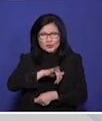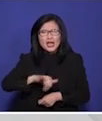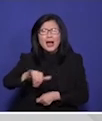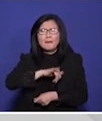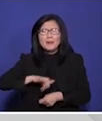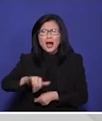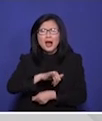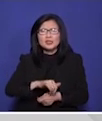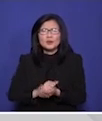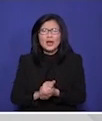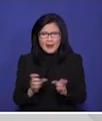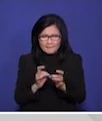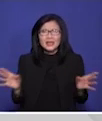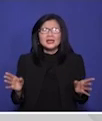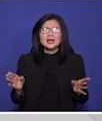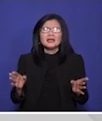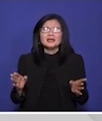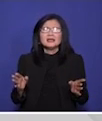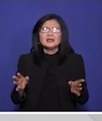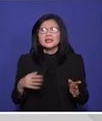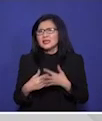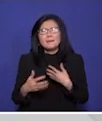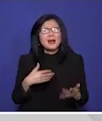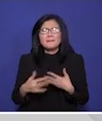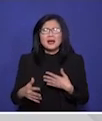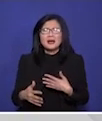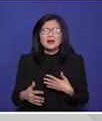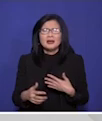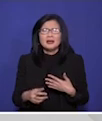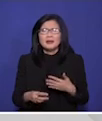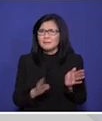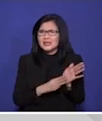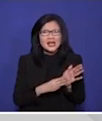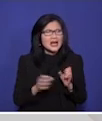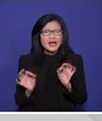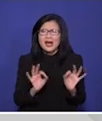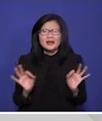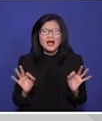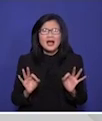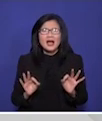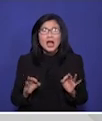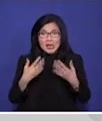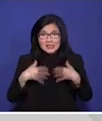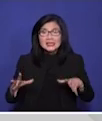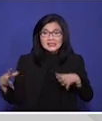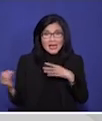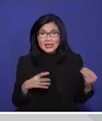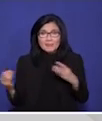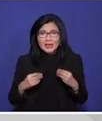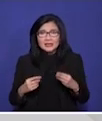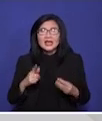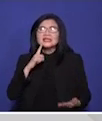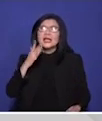debat di rapat saya persilakan kok enggak ada masalah Nanti kalau sudah rampung debatnya baru saya putuskan